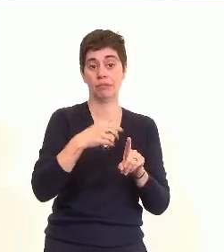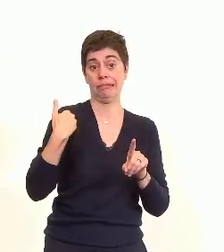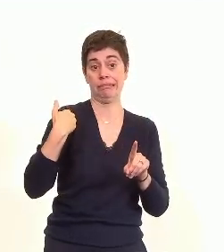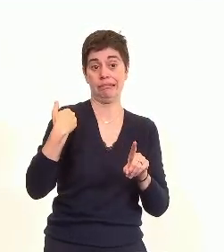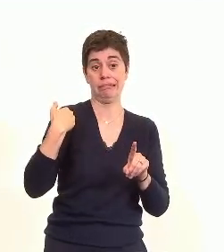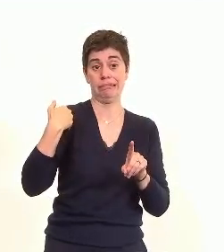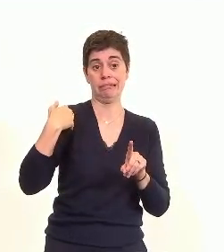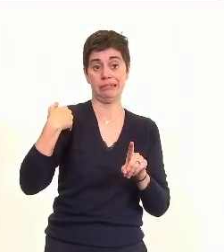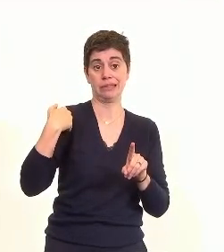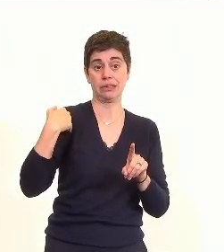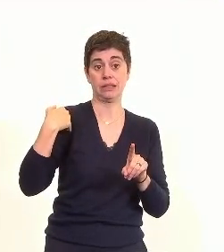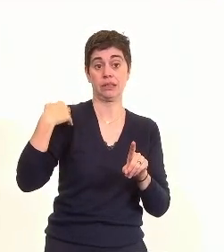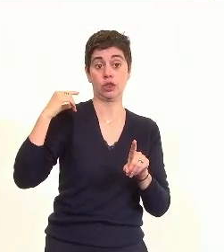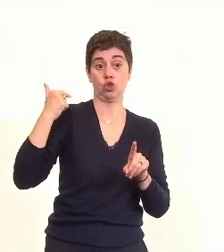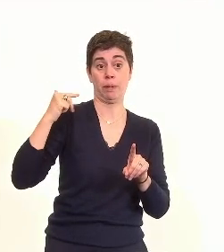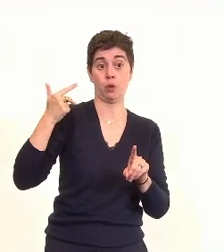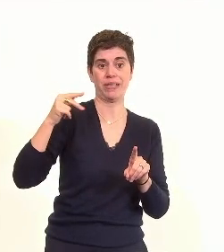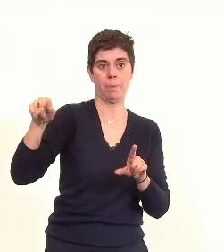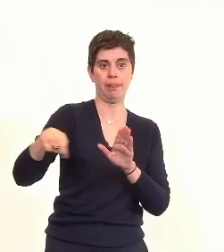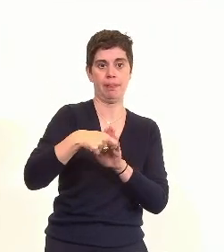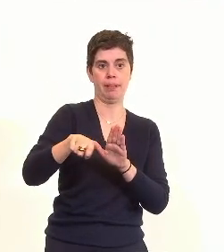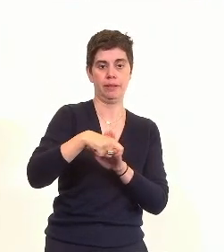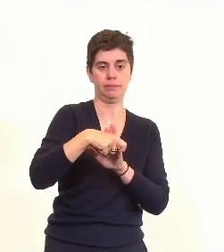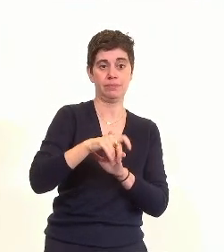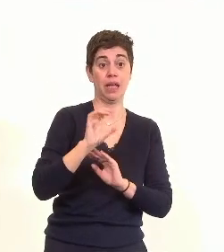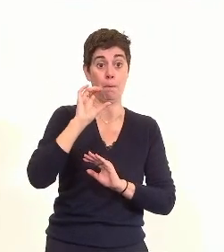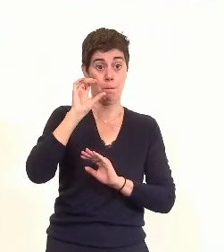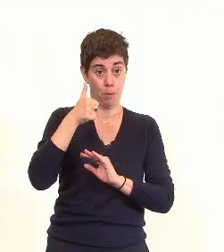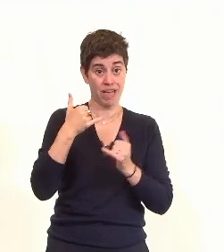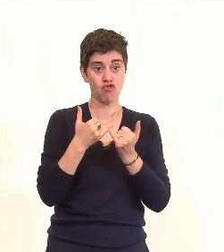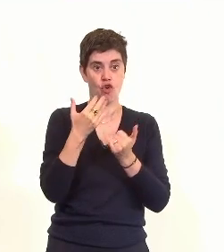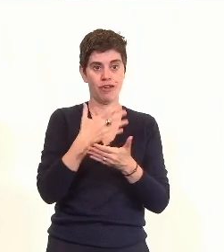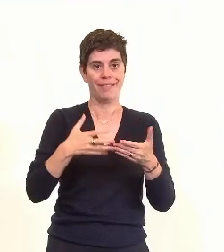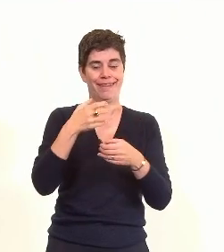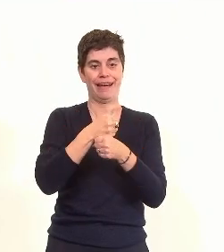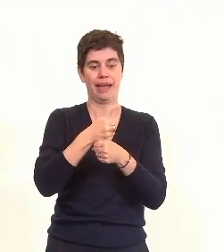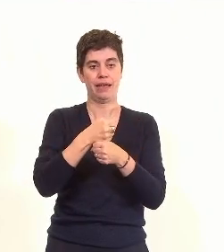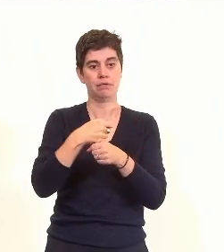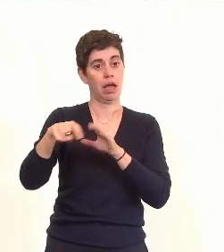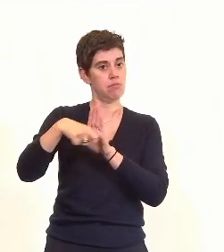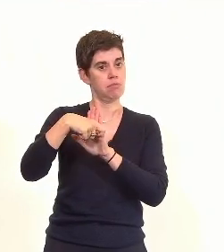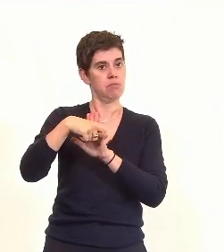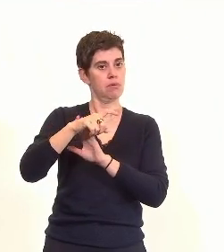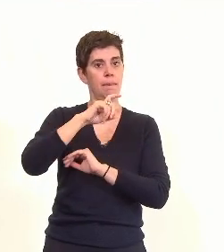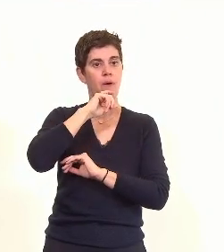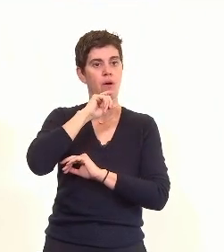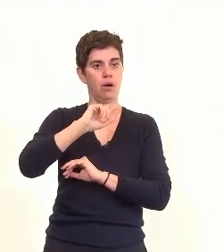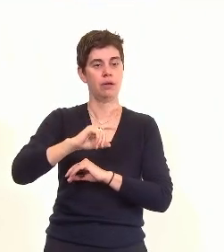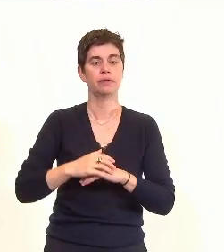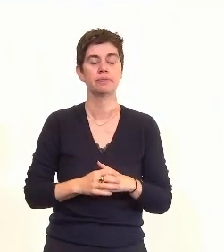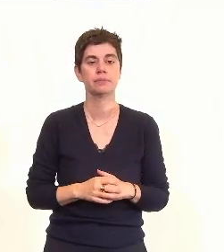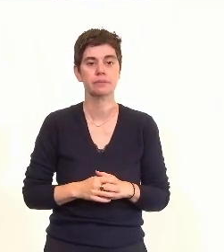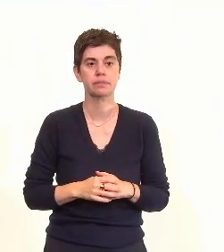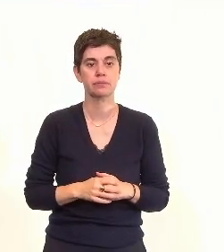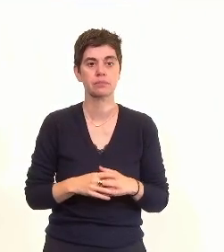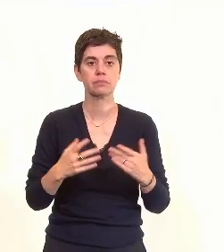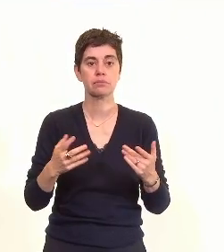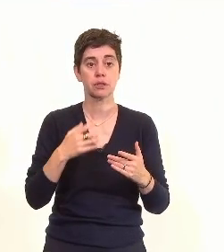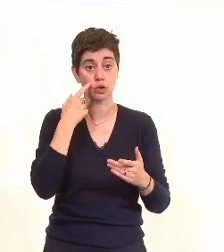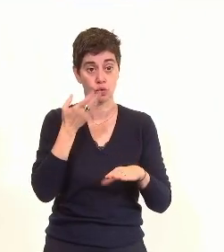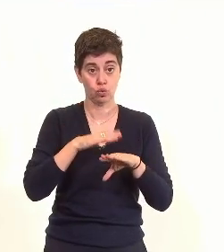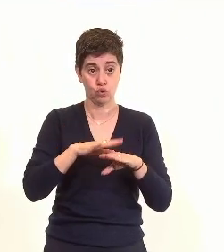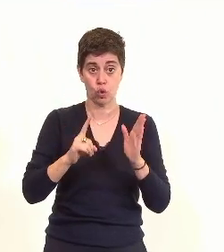serious game dont on va parler. Mais un premier module avait été déjà réalisé avant le soutien de l'appel à projet autour du droit de vote des